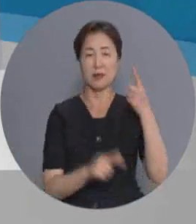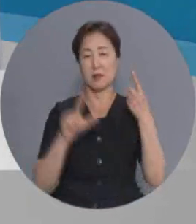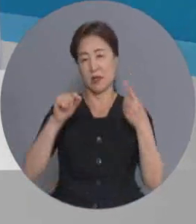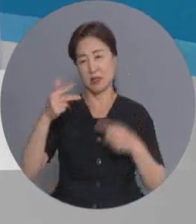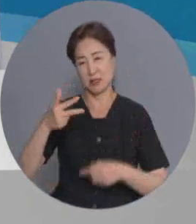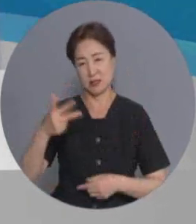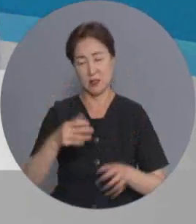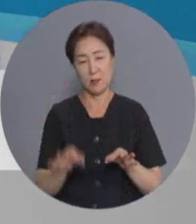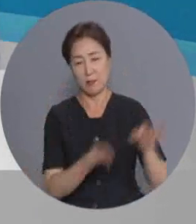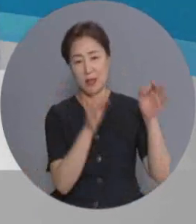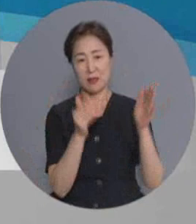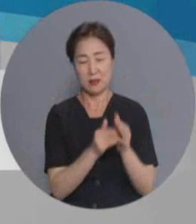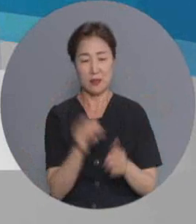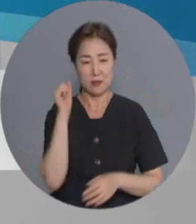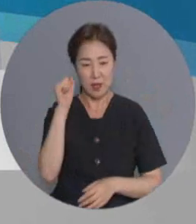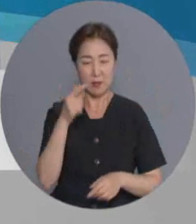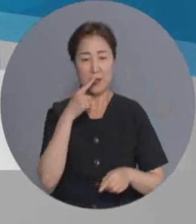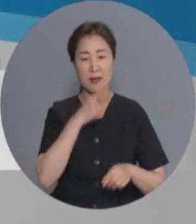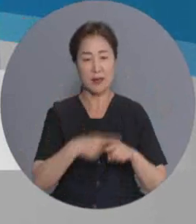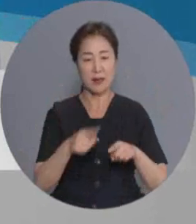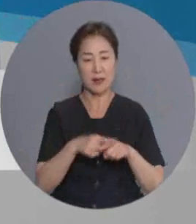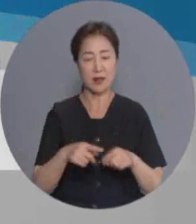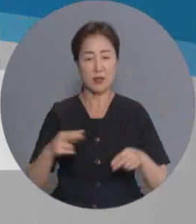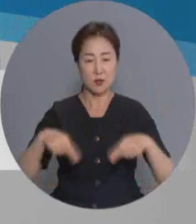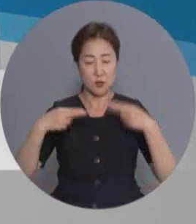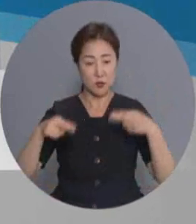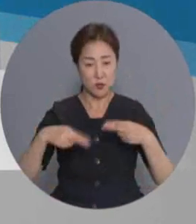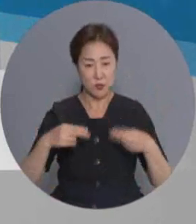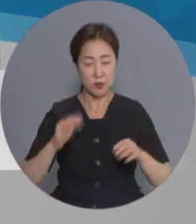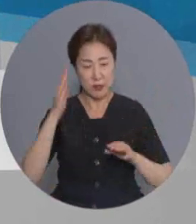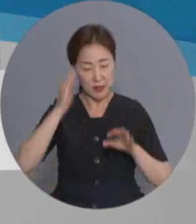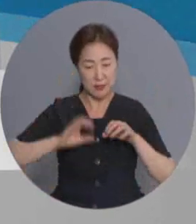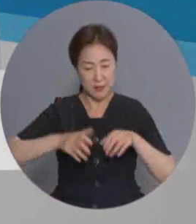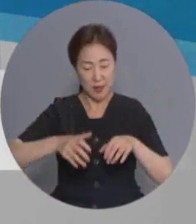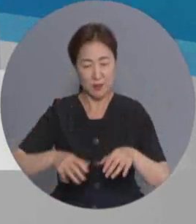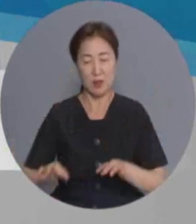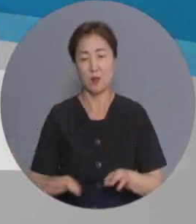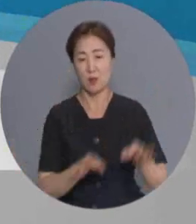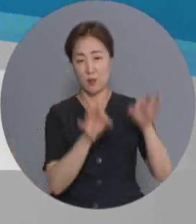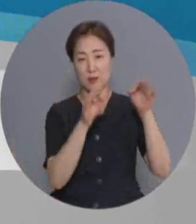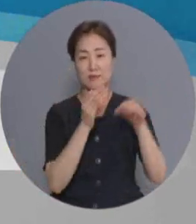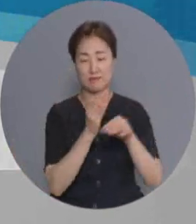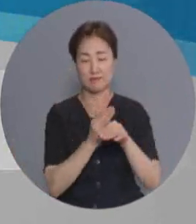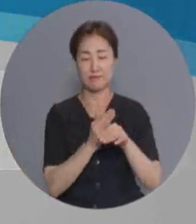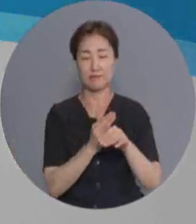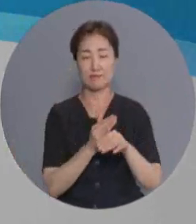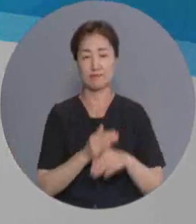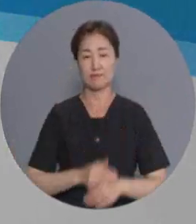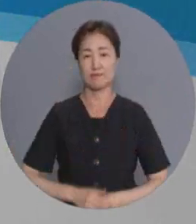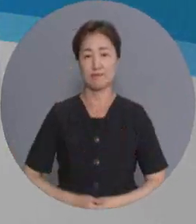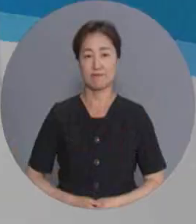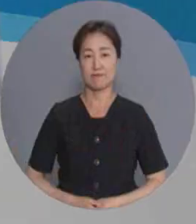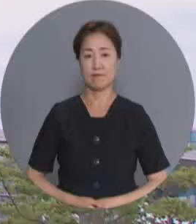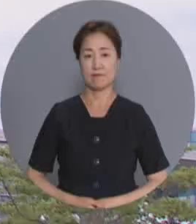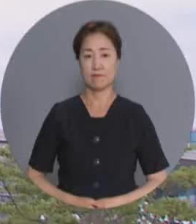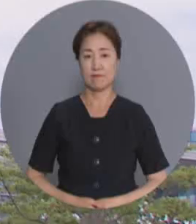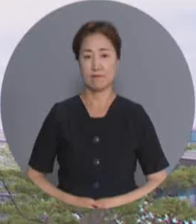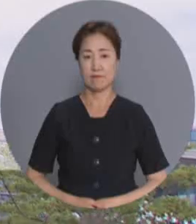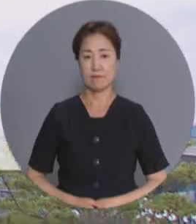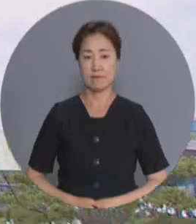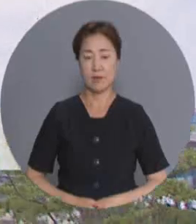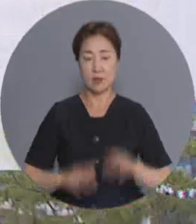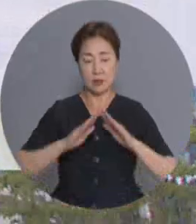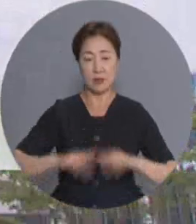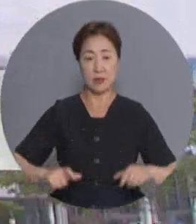이외에 냉면과 칼국수 김밥 등 외식 메뉴를 대표하는 품목들의 가격도 속 오르고 있습니다